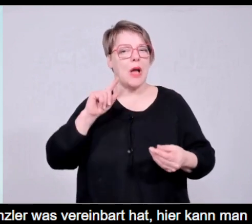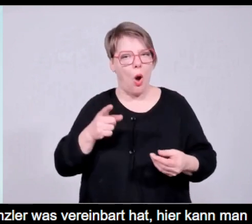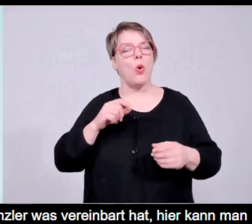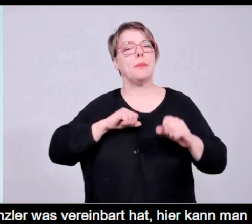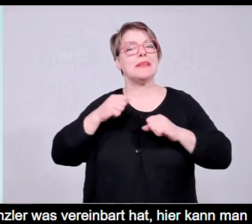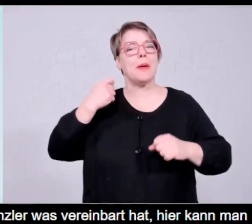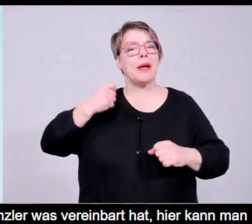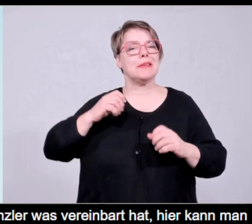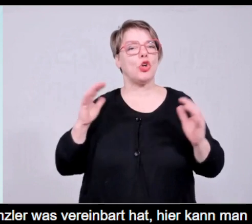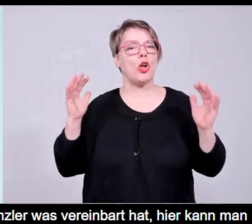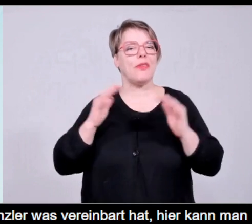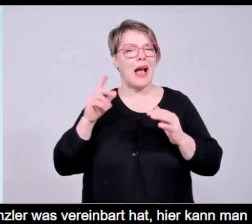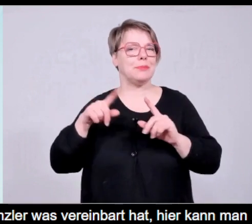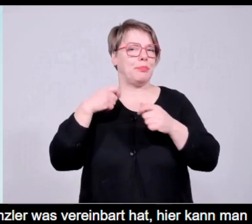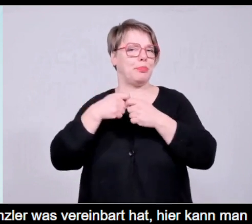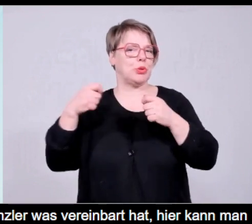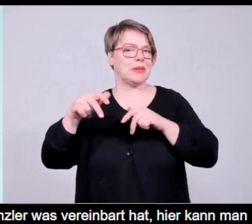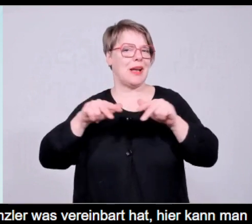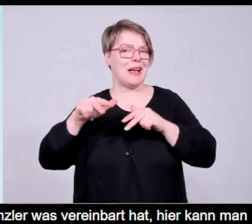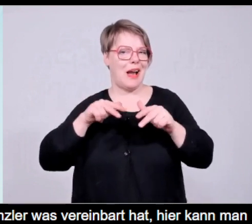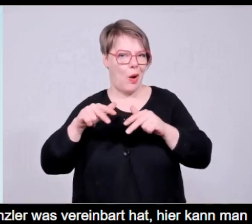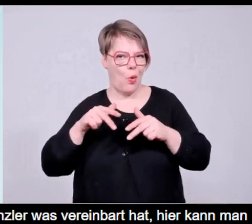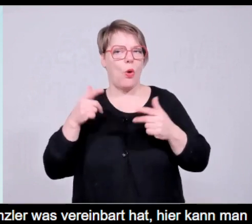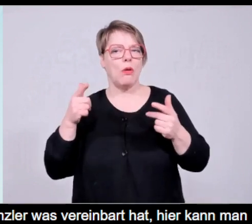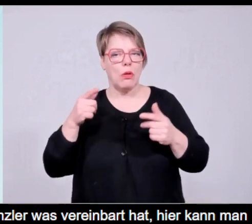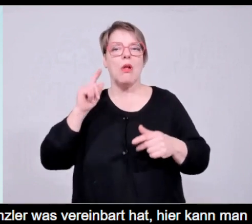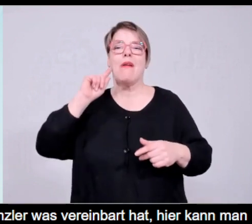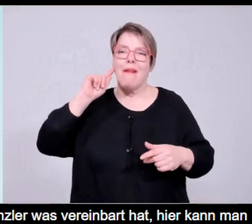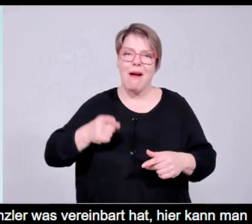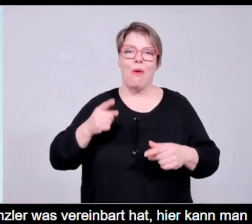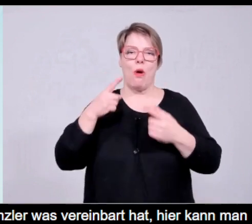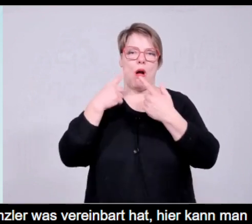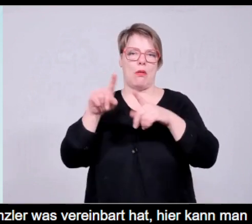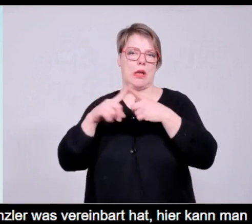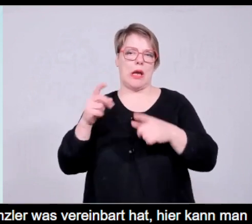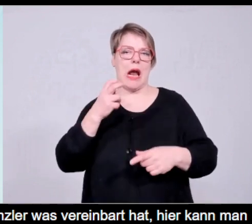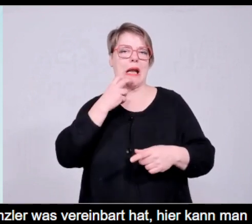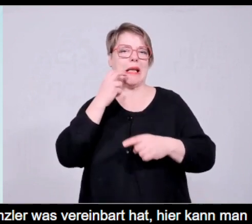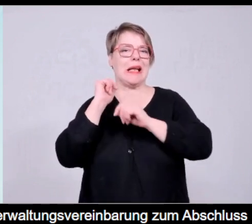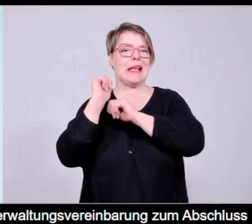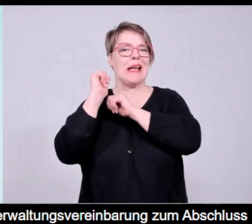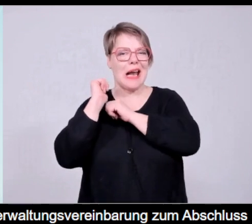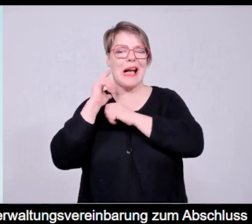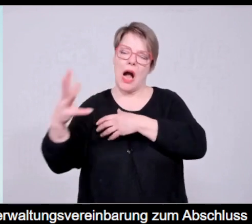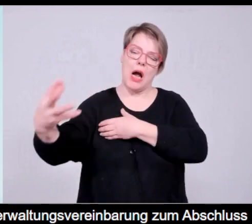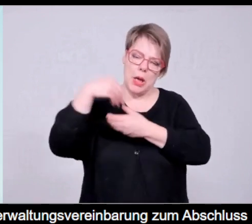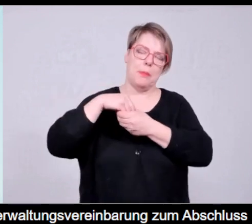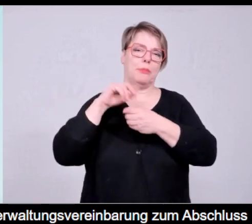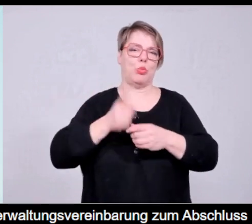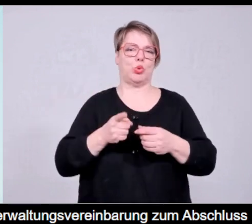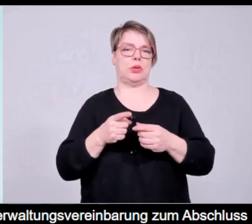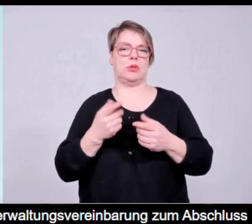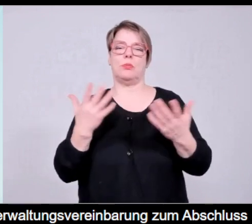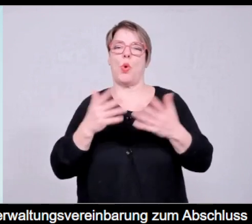Und das wurde jetzt eben wieder revidiert. Und auf das sich einzustellen, kostet eben noch einmal Zeit. Aber es wird mit Hochdruck weitergearbeitet, weil wir